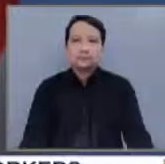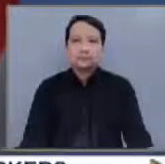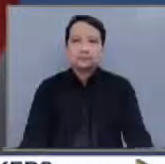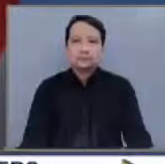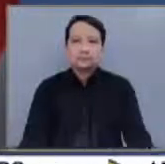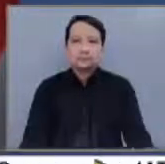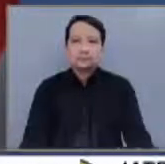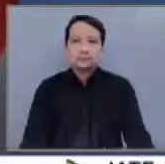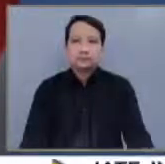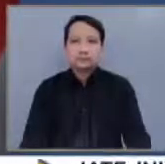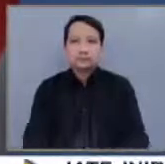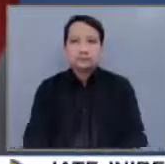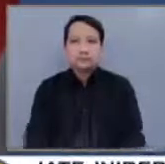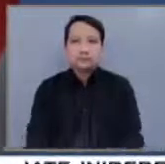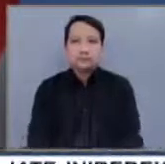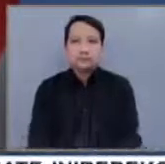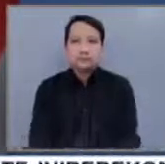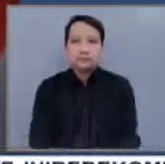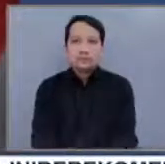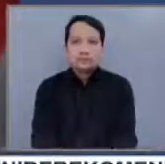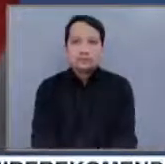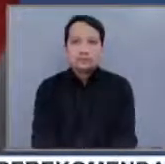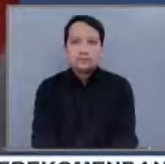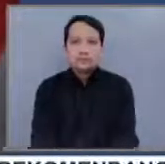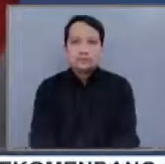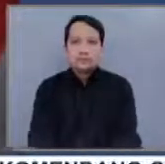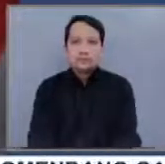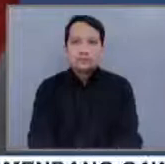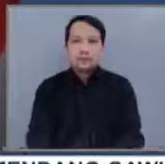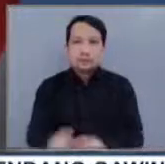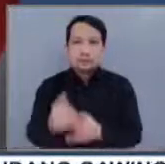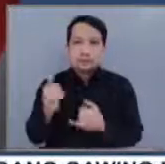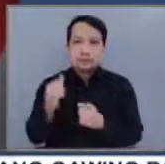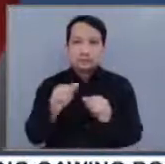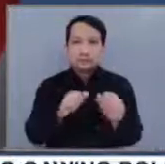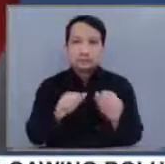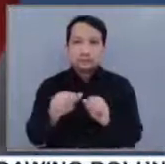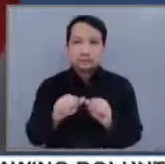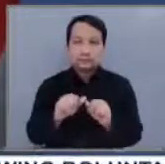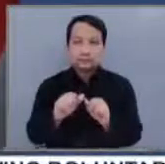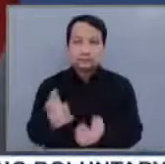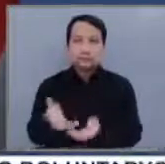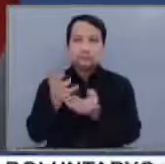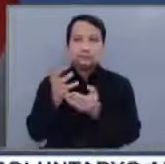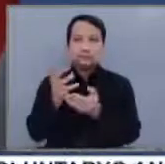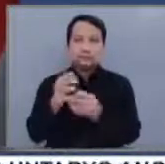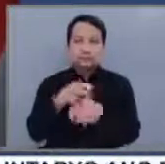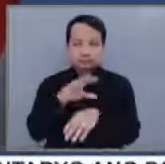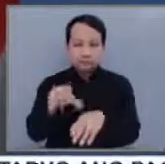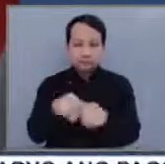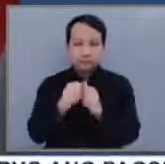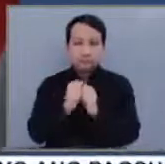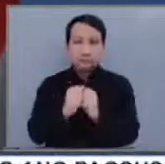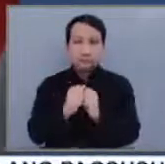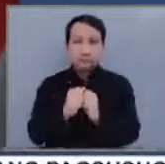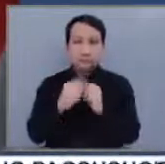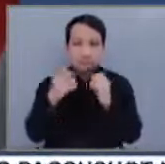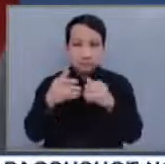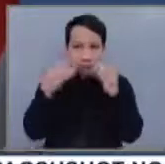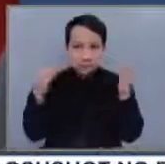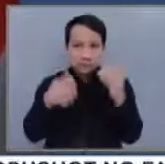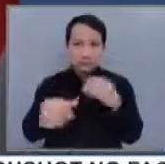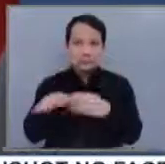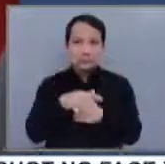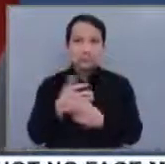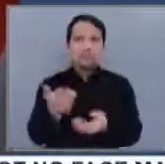Today, we are celebrating the Nativity of the Blessed Virgin Mary at bilang pagpupugay at pakikiisa. Sa selebrasyong ito ay hinihikayat